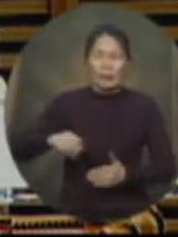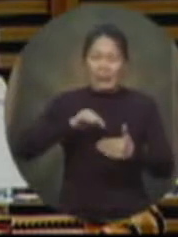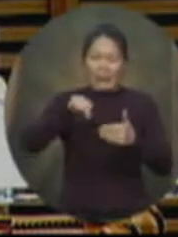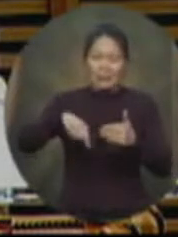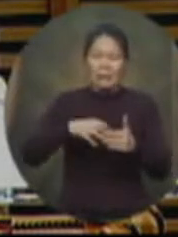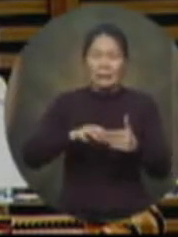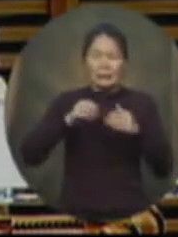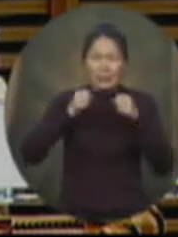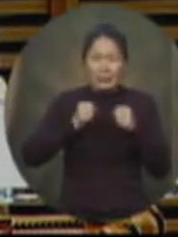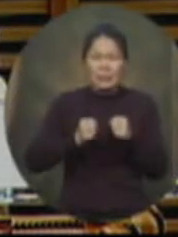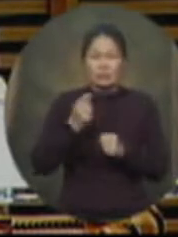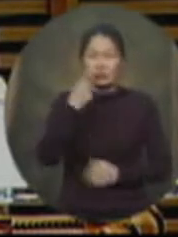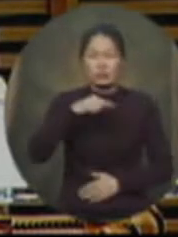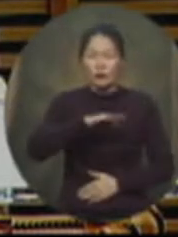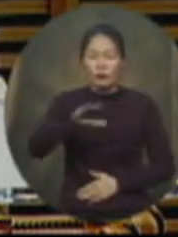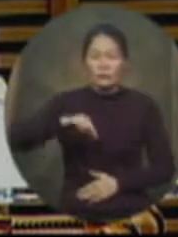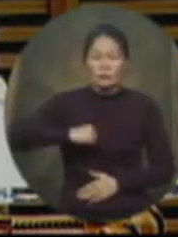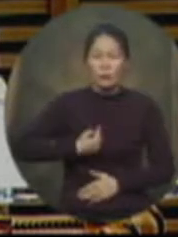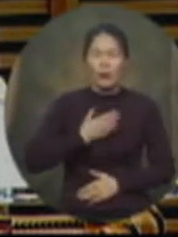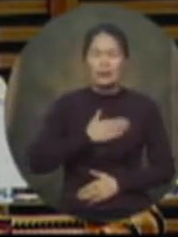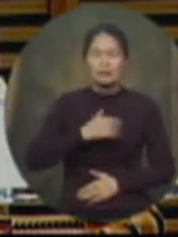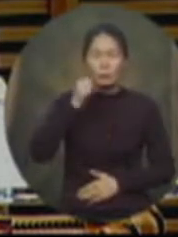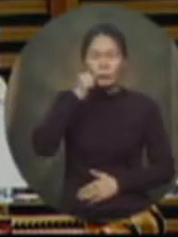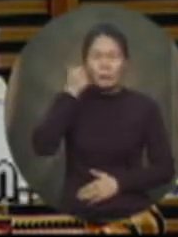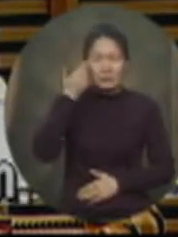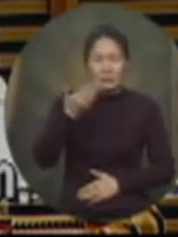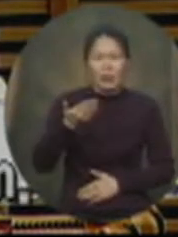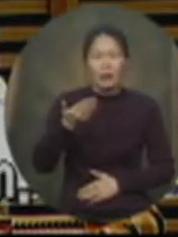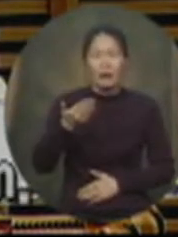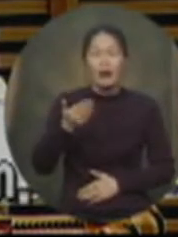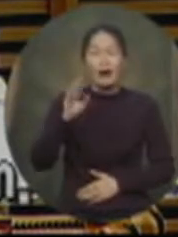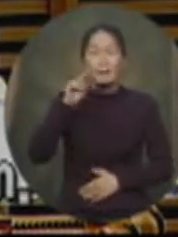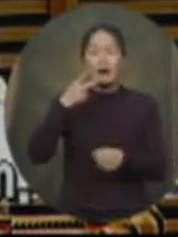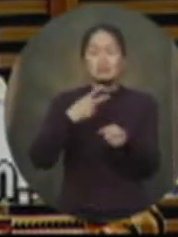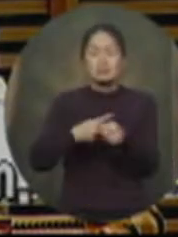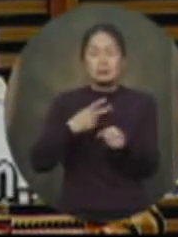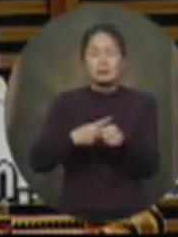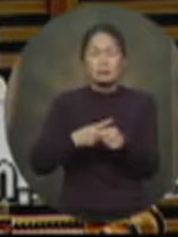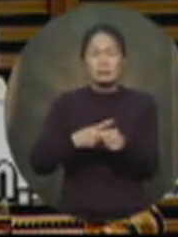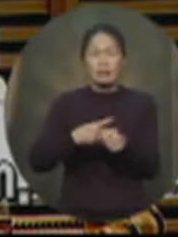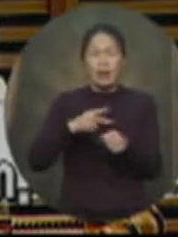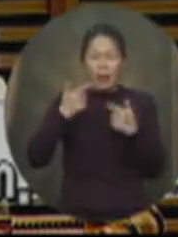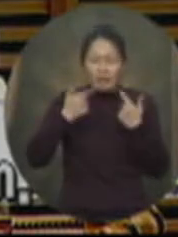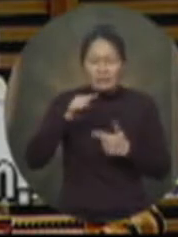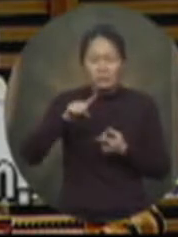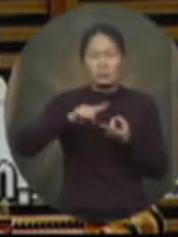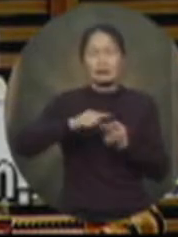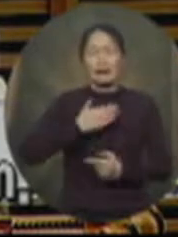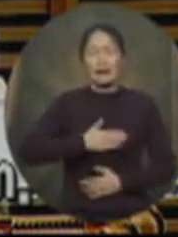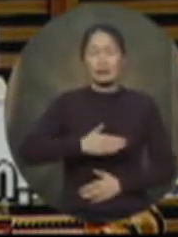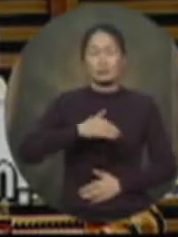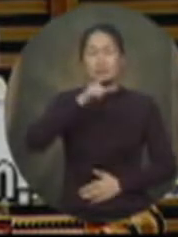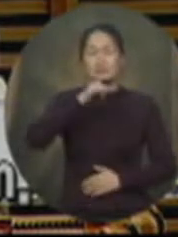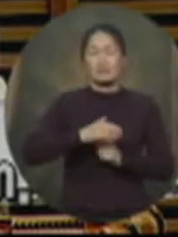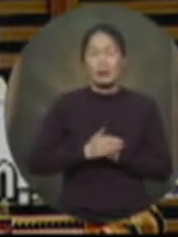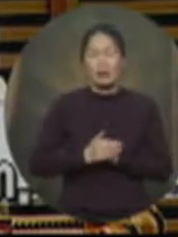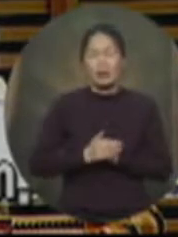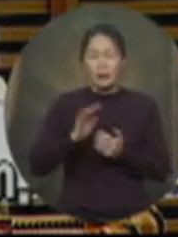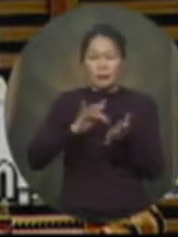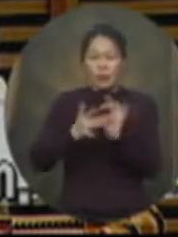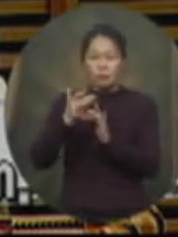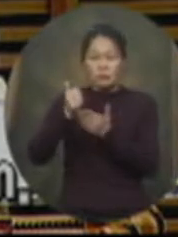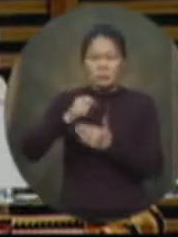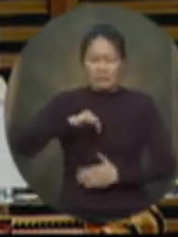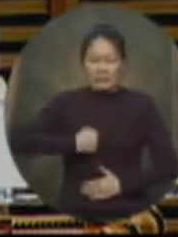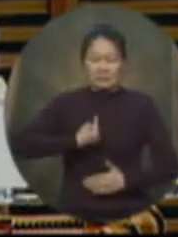너희가 스스로 알지 못하느냐 사도 바울은 항상 그것을 않았어요 예수님이 자기 안에